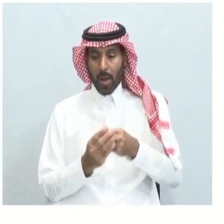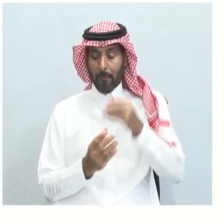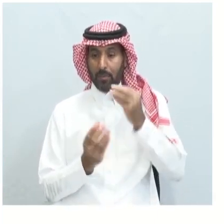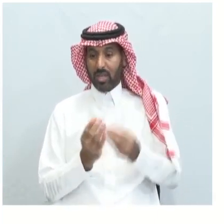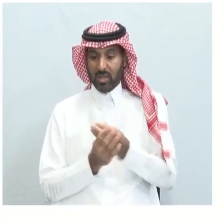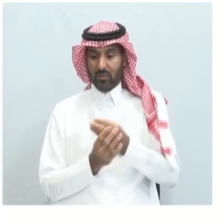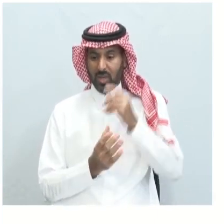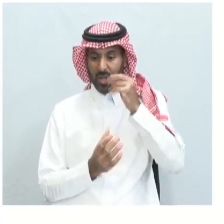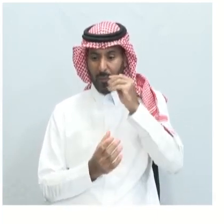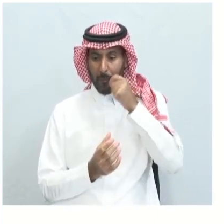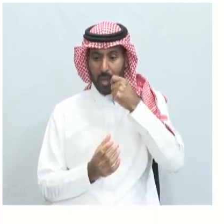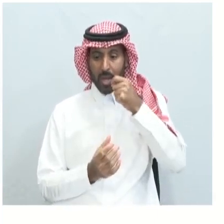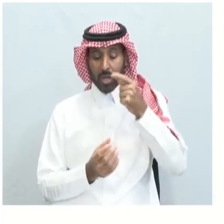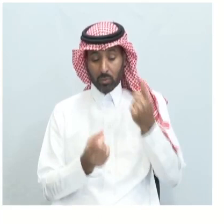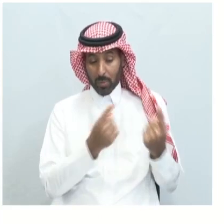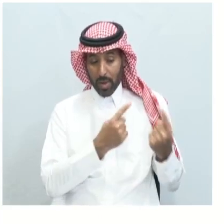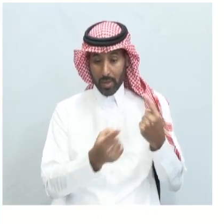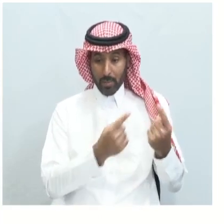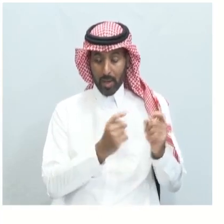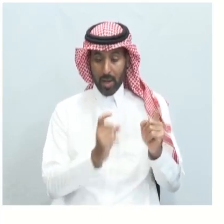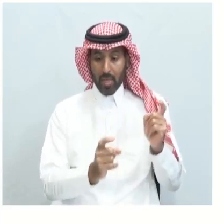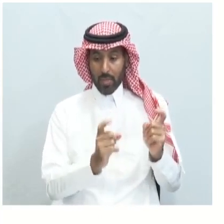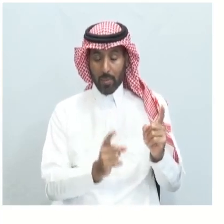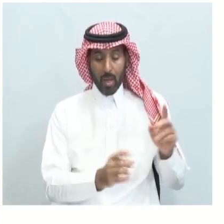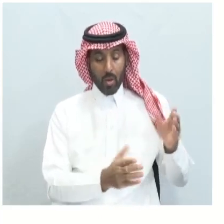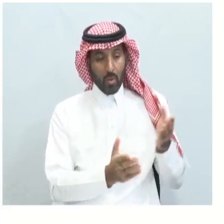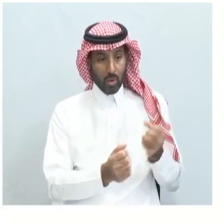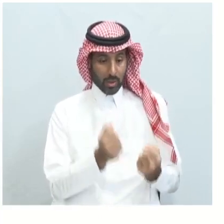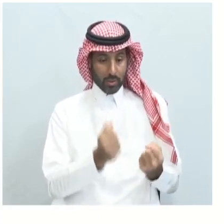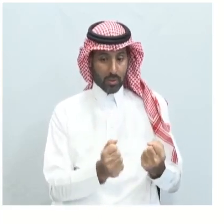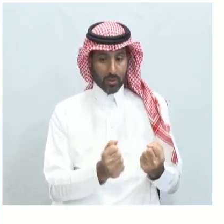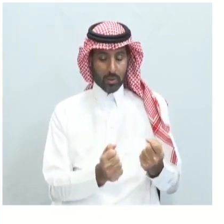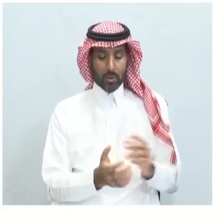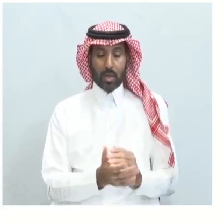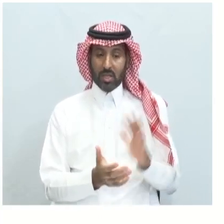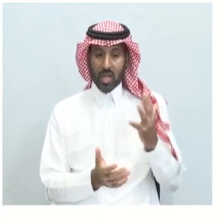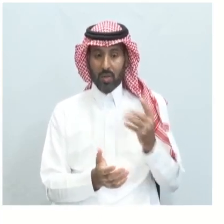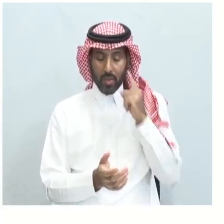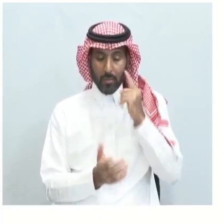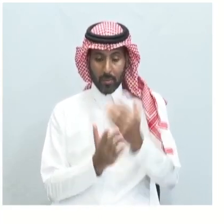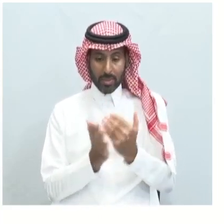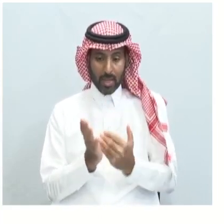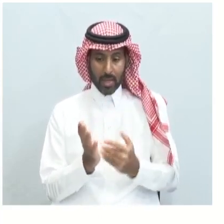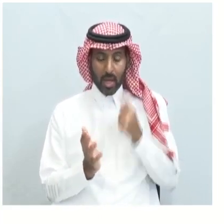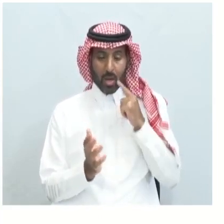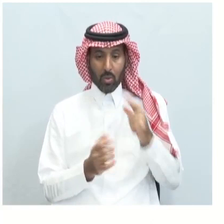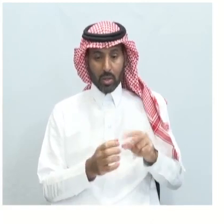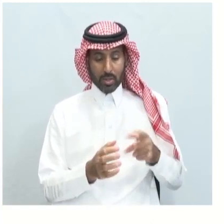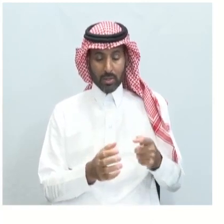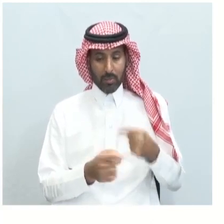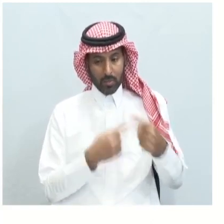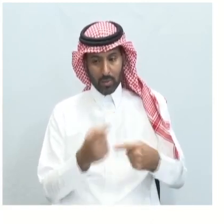المتبادله بين المركبه والانظمه الخارجيه كذلك تحديث برمجيات المركبه واجهزتها